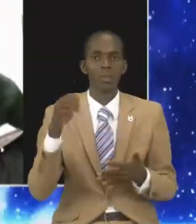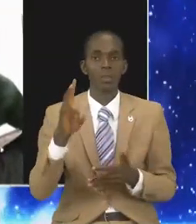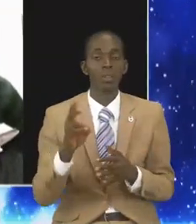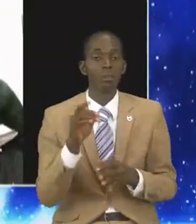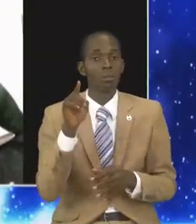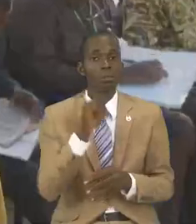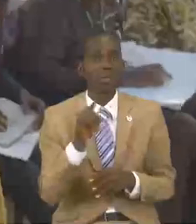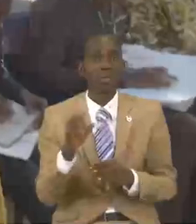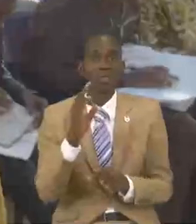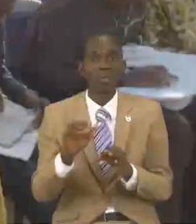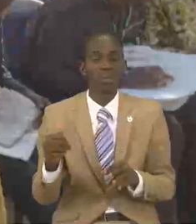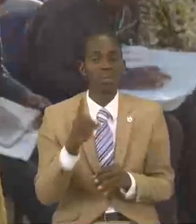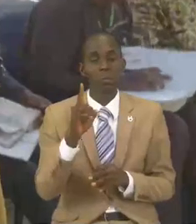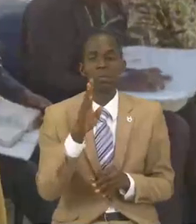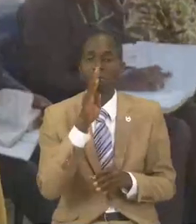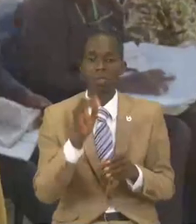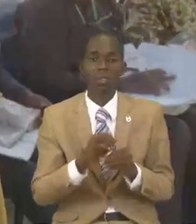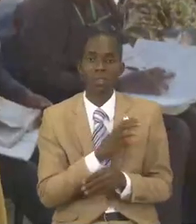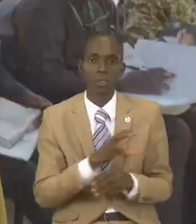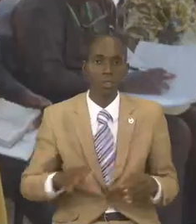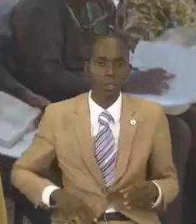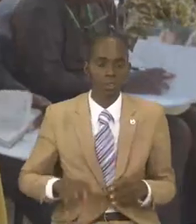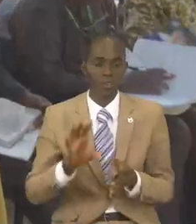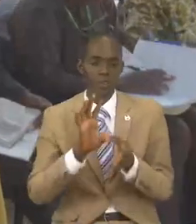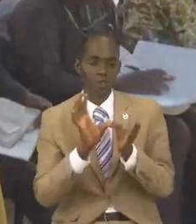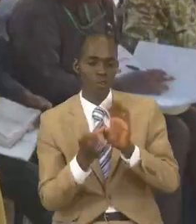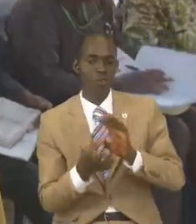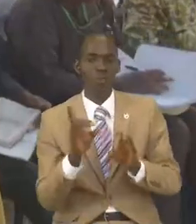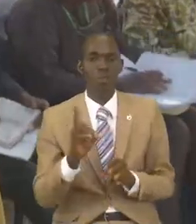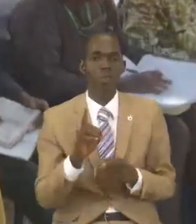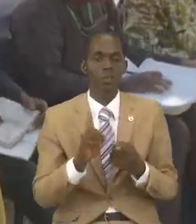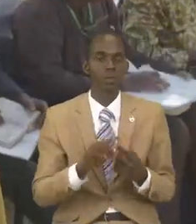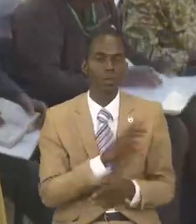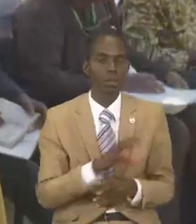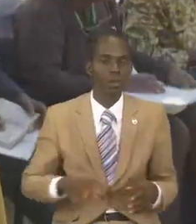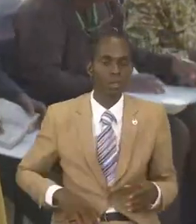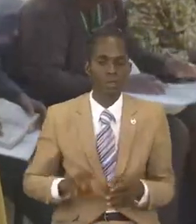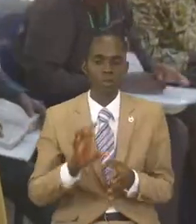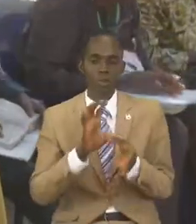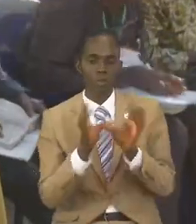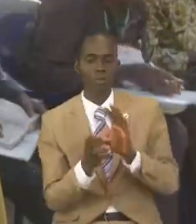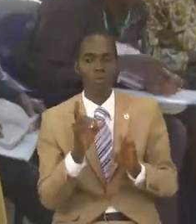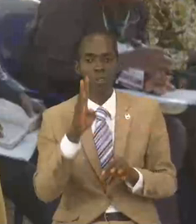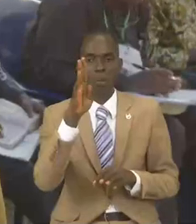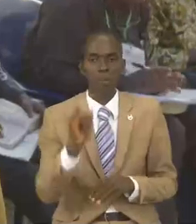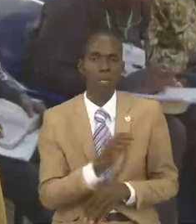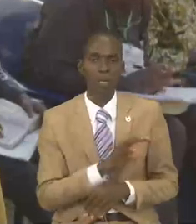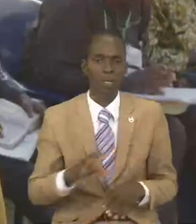17. Si quelqu'un est en Christ, converti à Christ, converti par Christ,